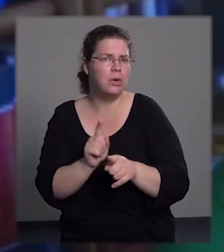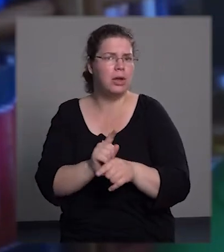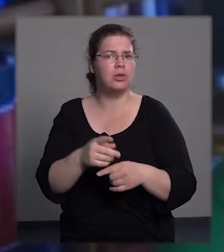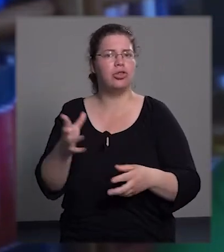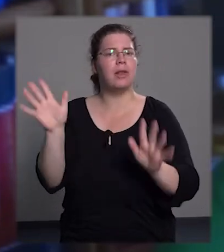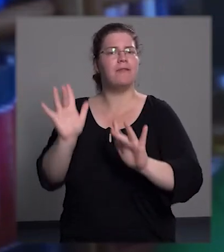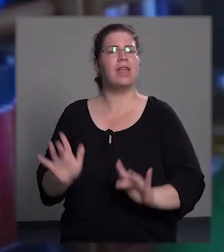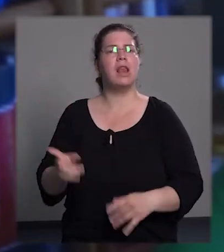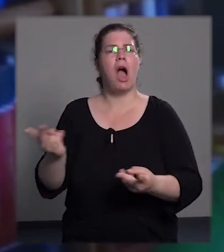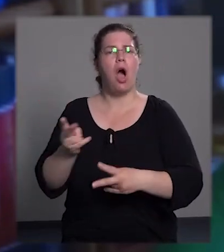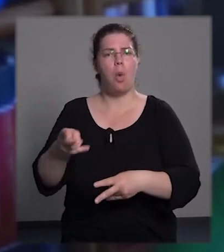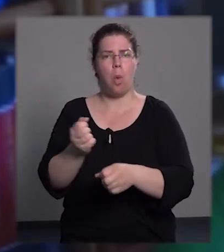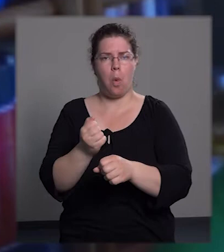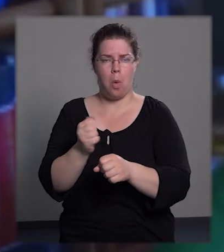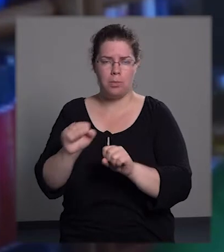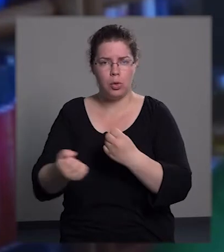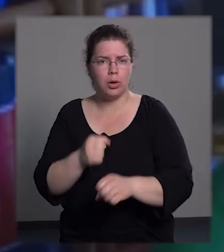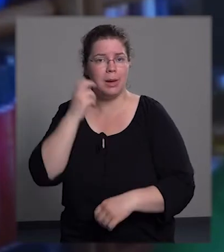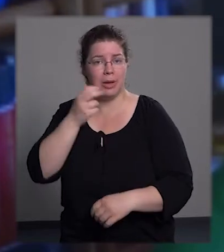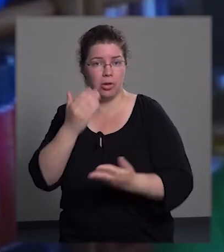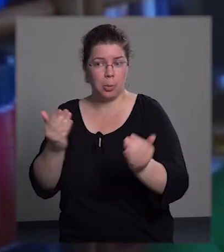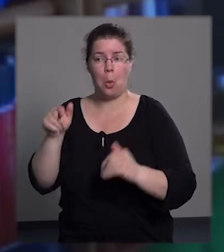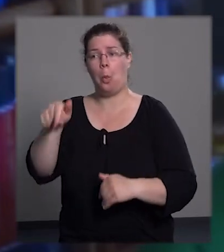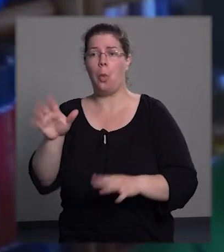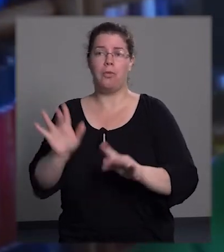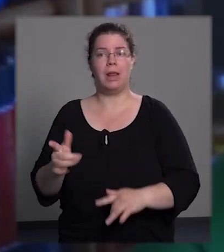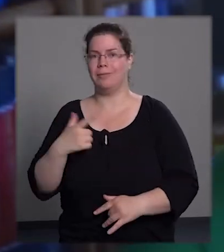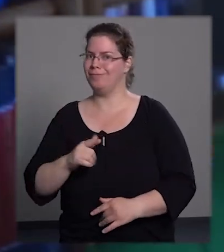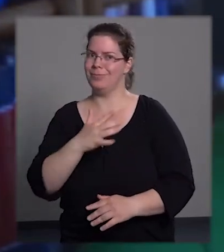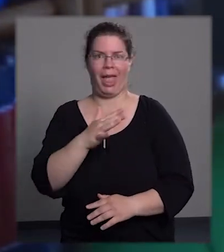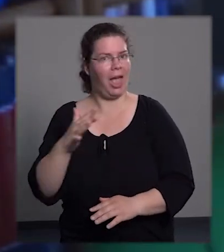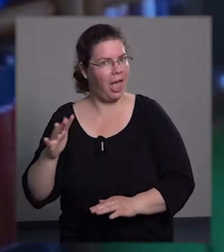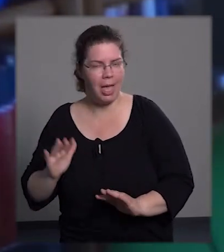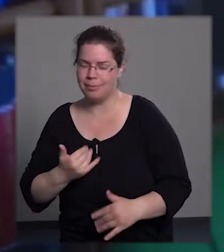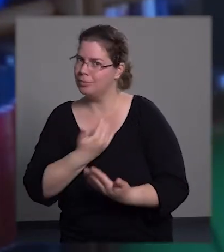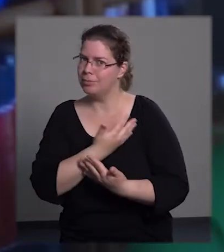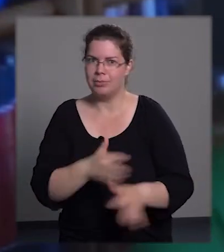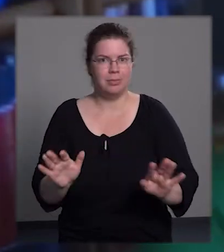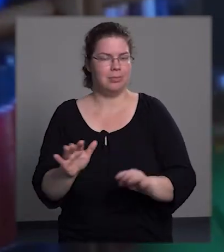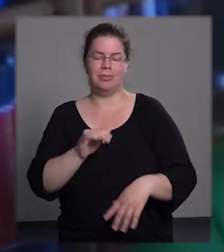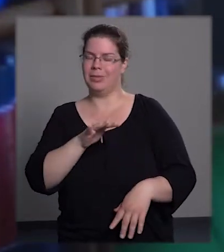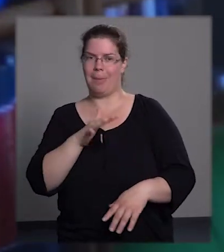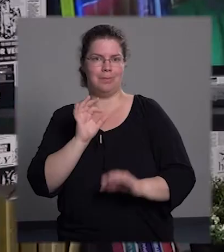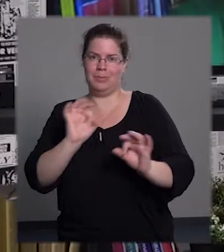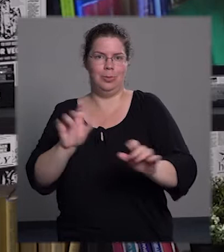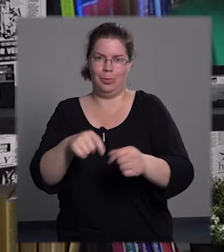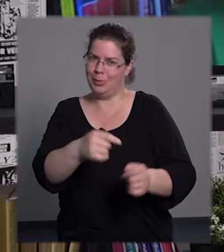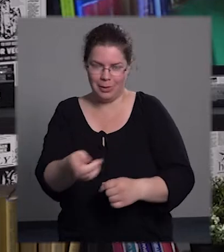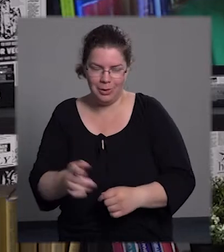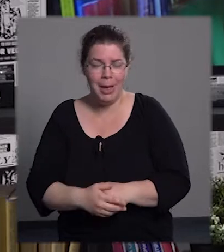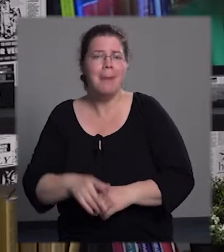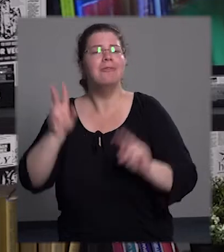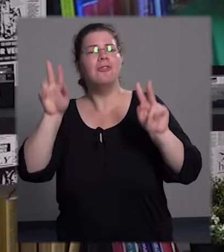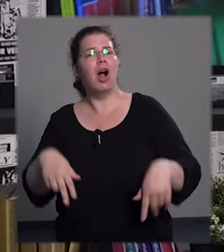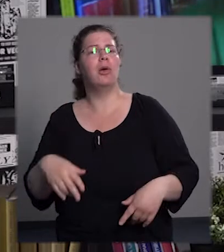Pesterzsébeti Múzeum működik, az ő villája volt, úgyhogy nem, egyik sem a jó helyes megoldás. Tulajdonképpen